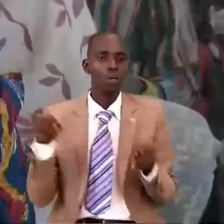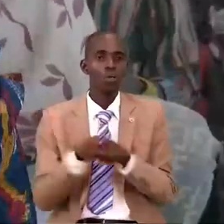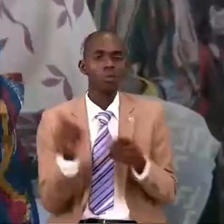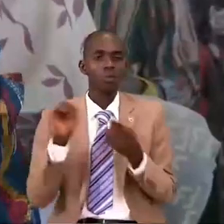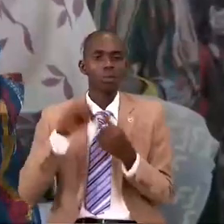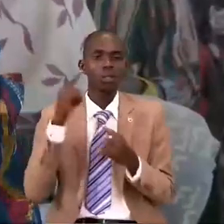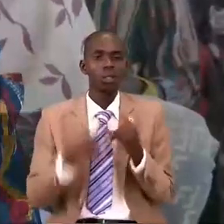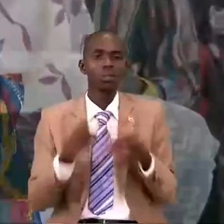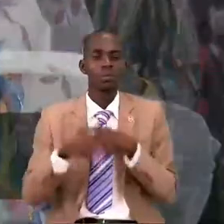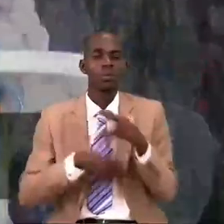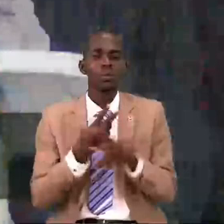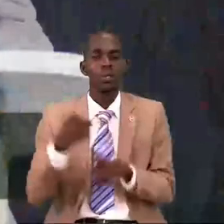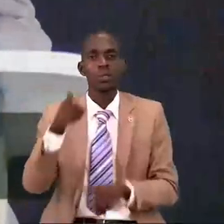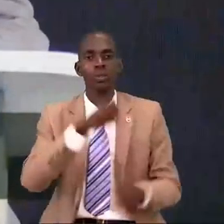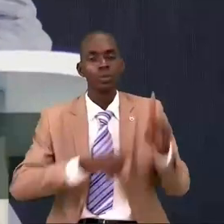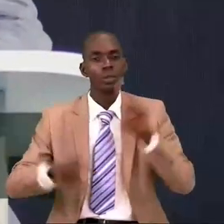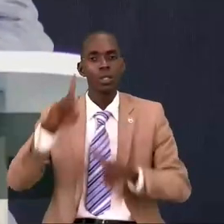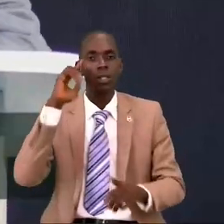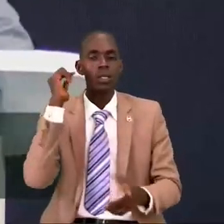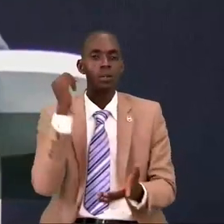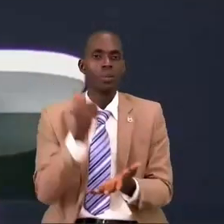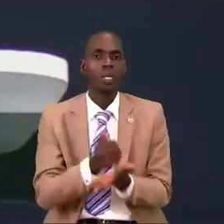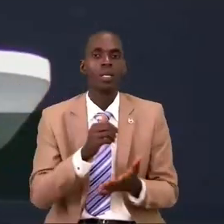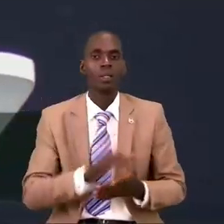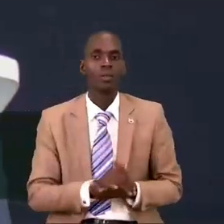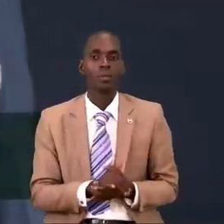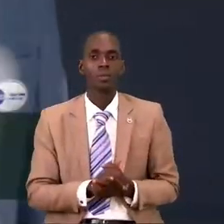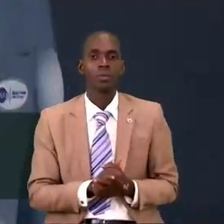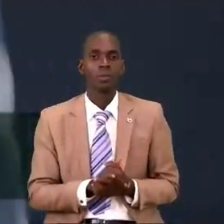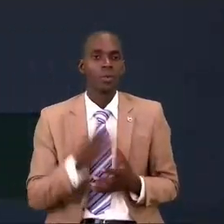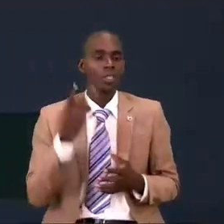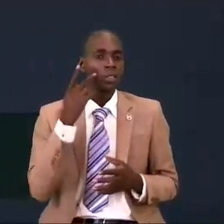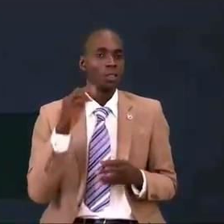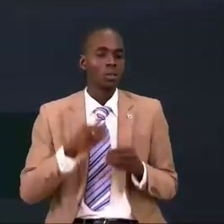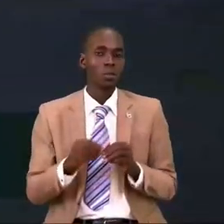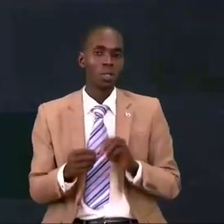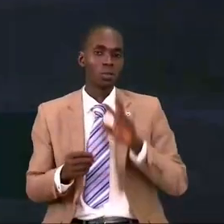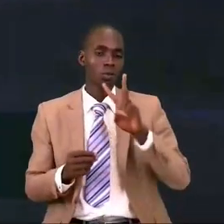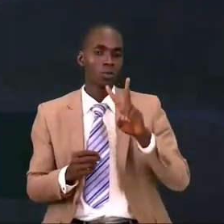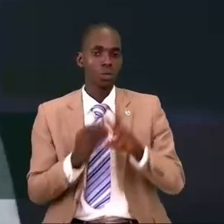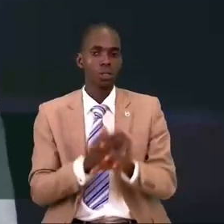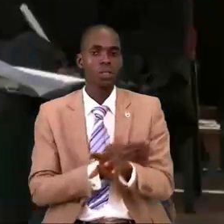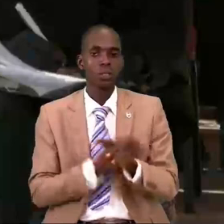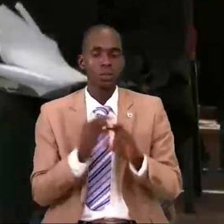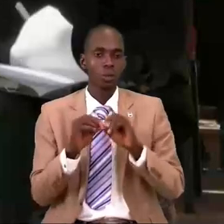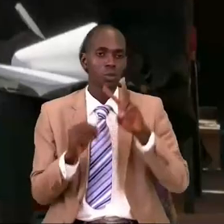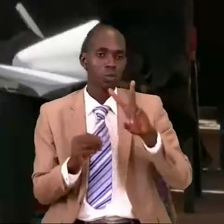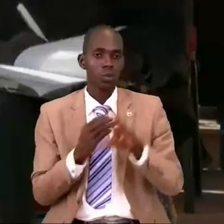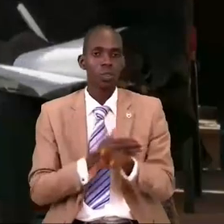Deuxième élément maintenant, l'obéissance implicite au message infaillible.